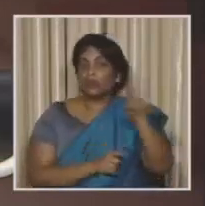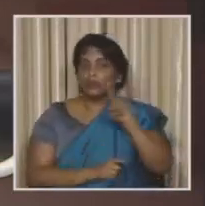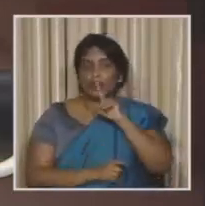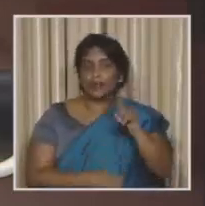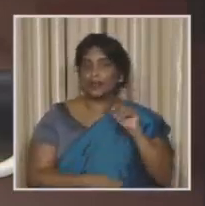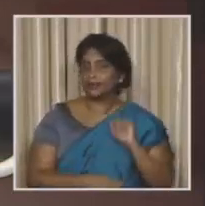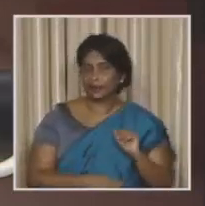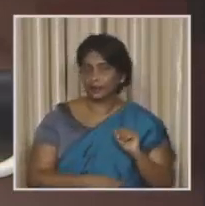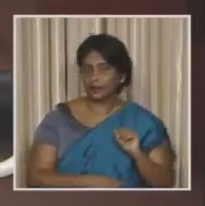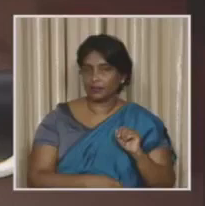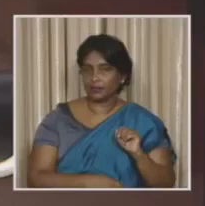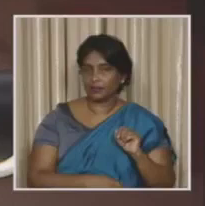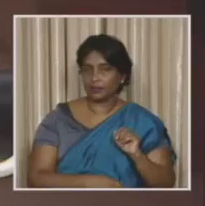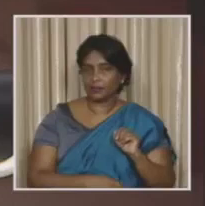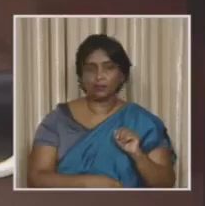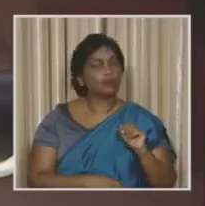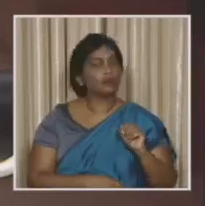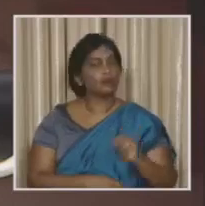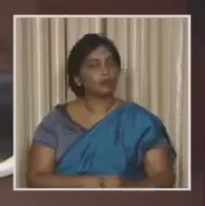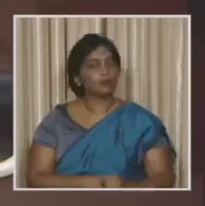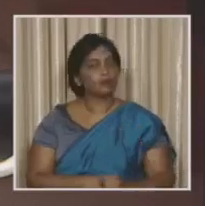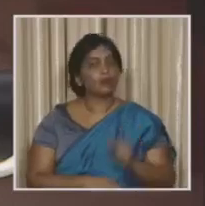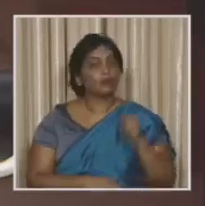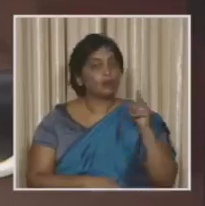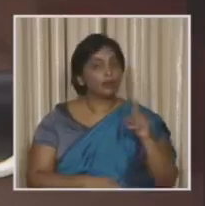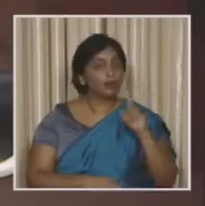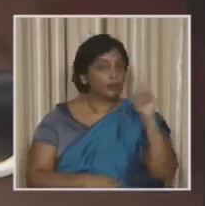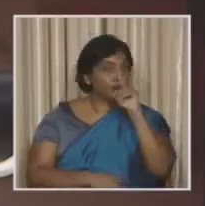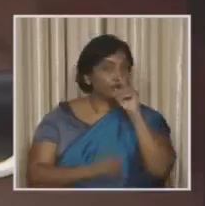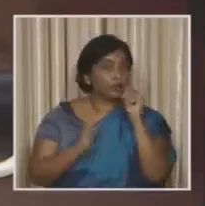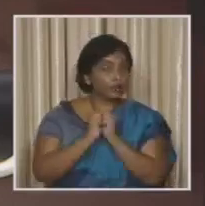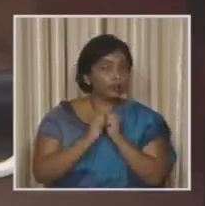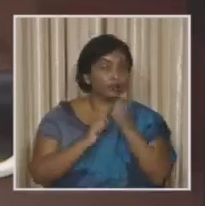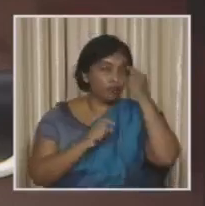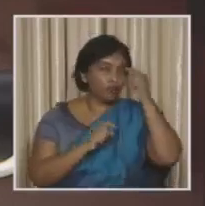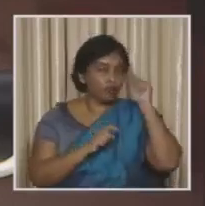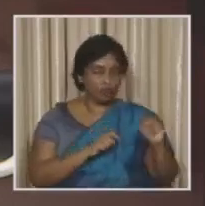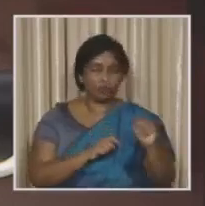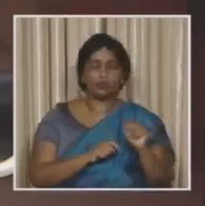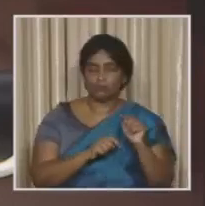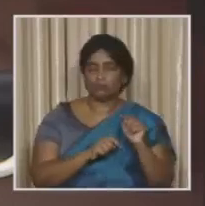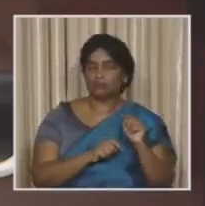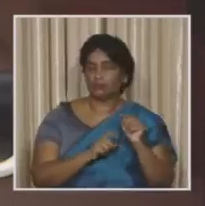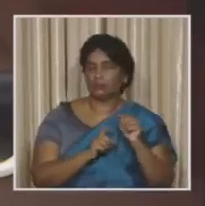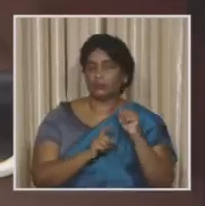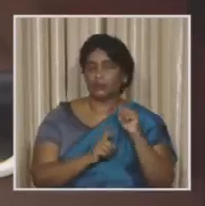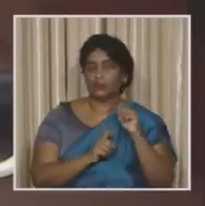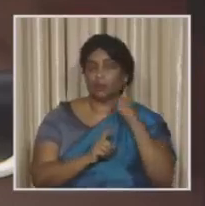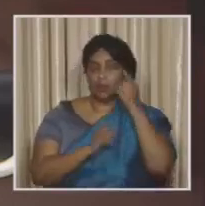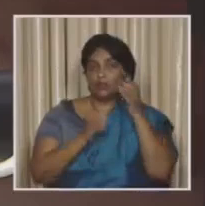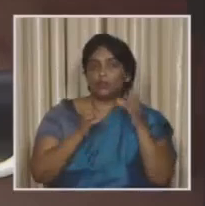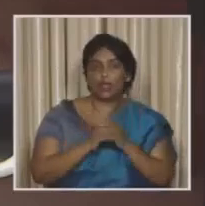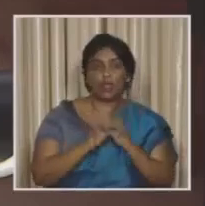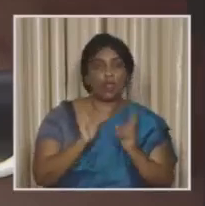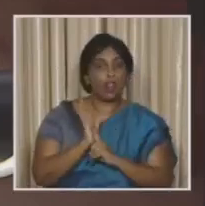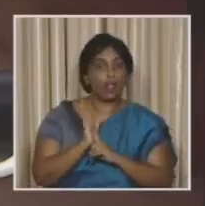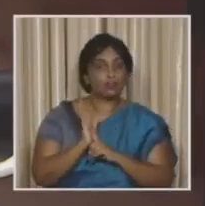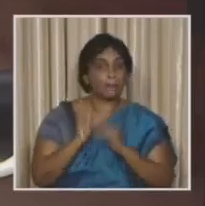tu muni. Me palamu kriya wada unte illa u chodana wada. ලසන්ත